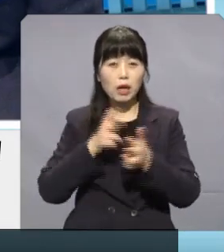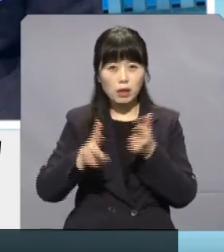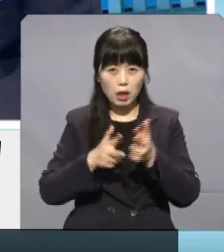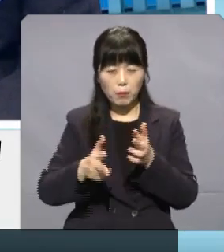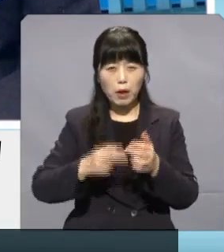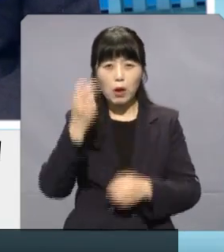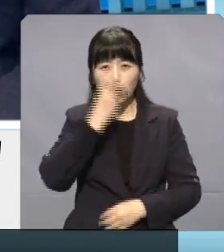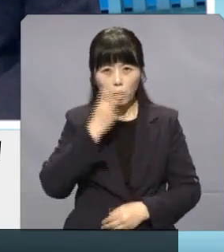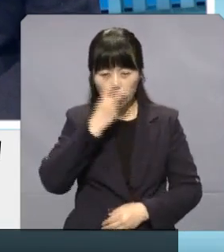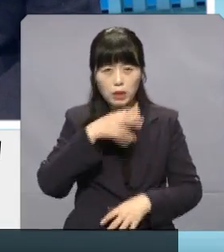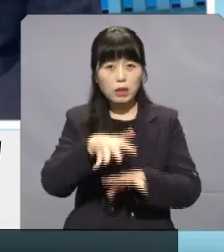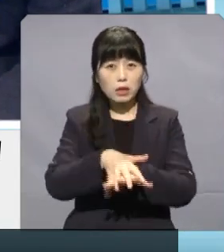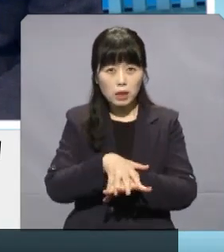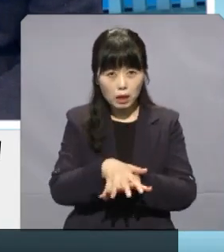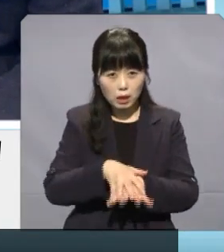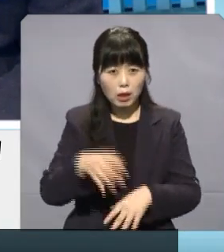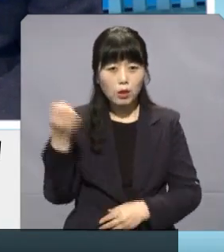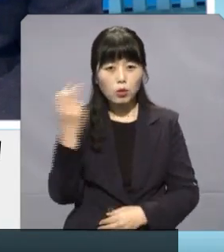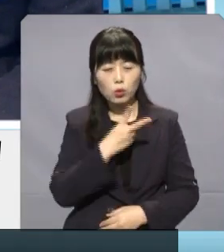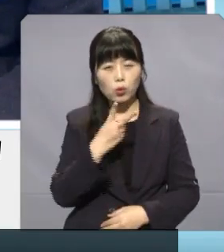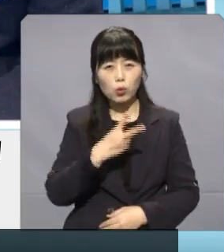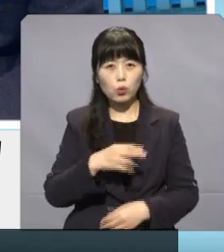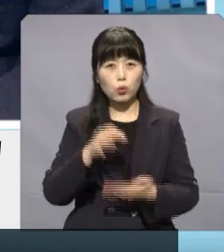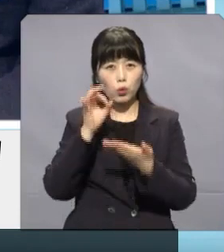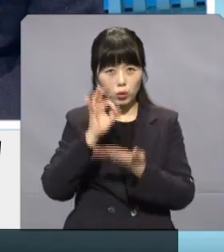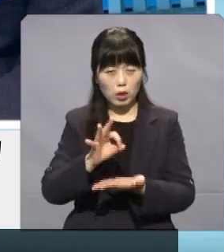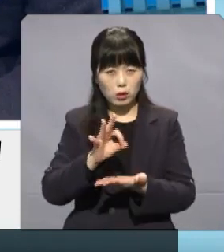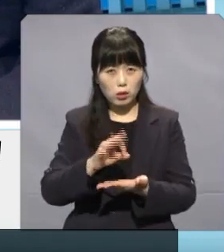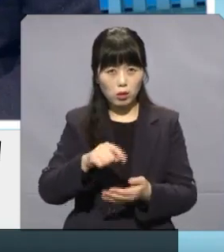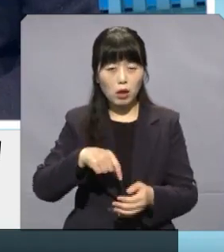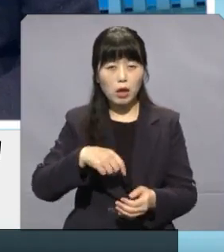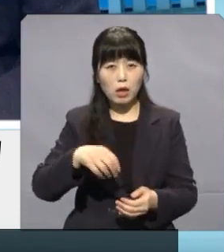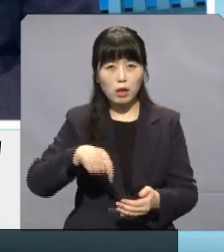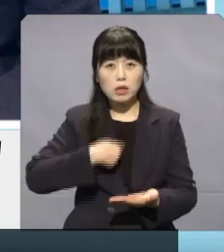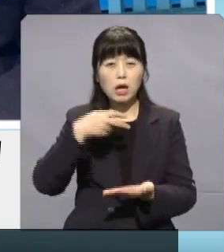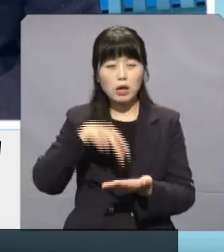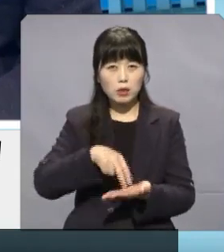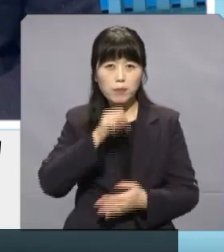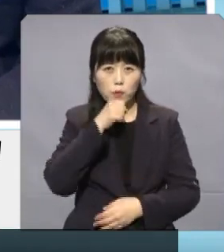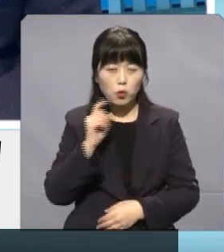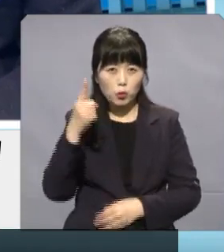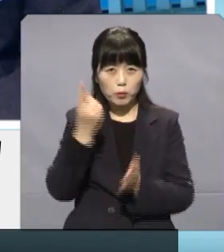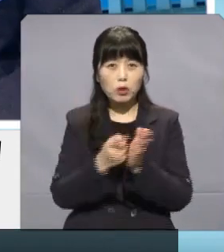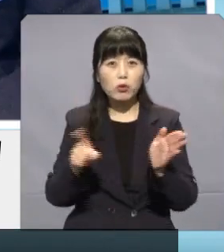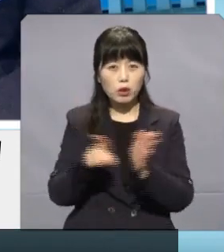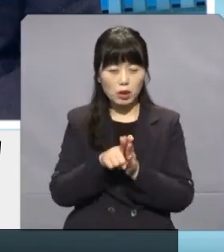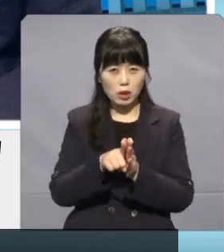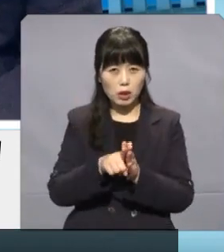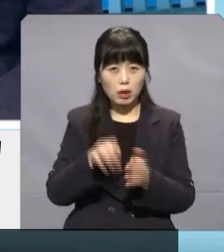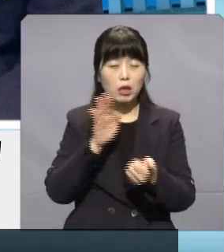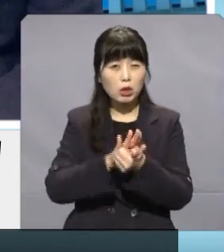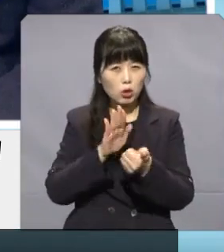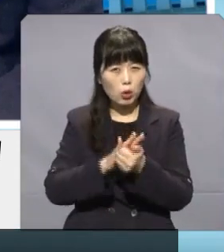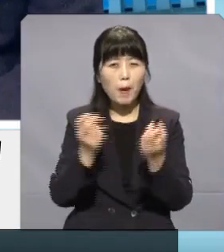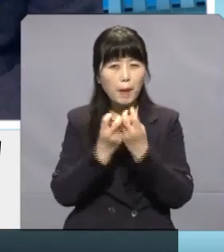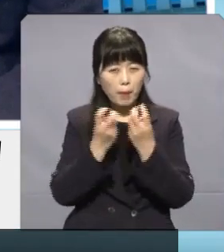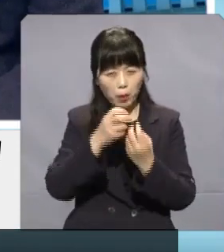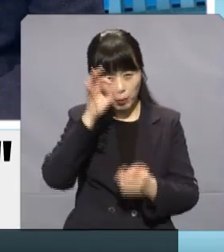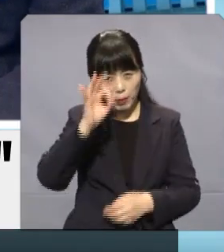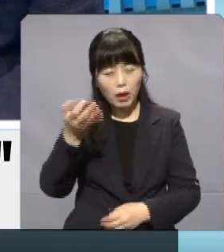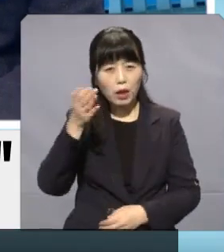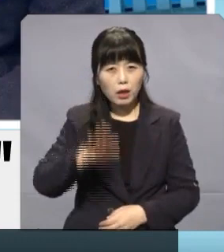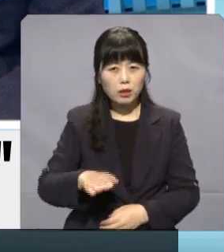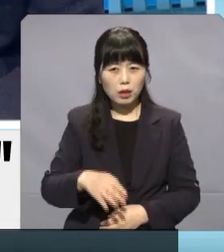어떤 그 관리 체계라든지 또는 재정의 자립도를 높이기 위한 국가 지원책으로 가야지 너무 이렇게